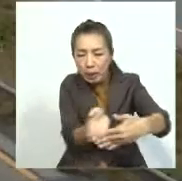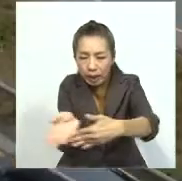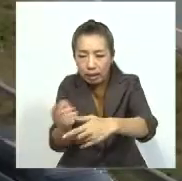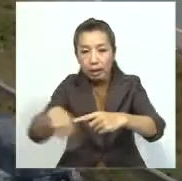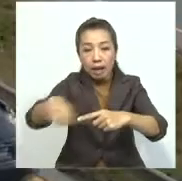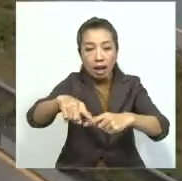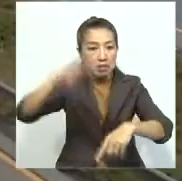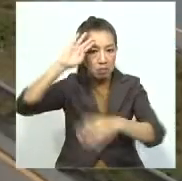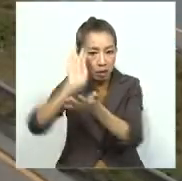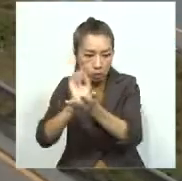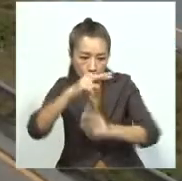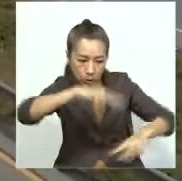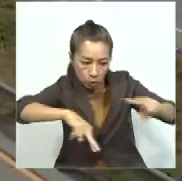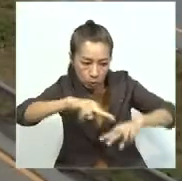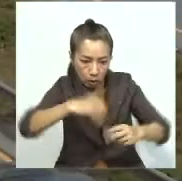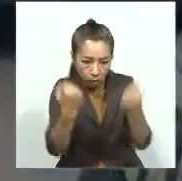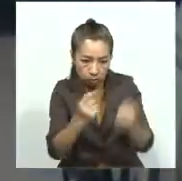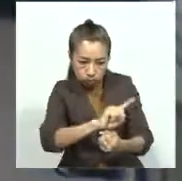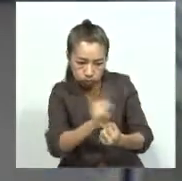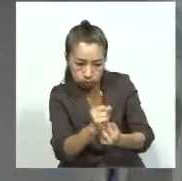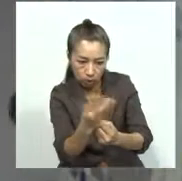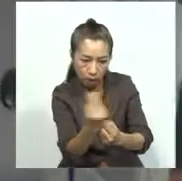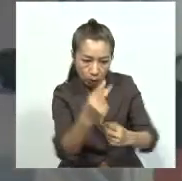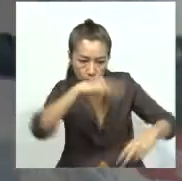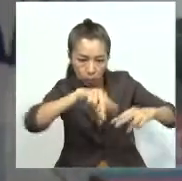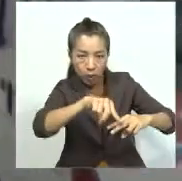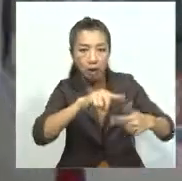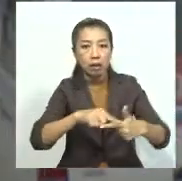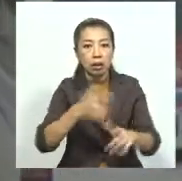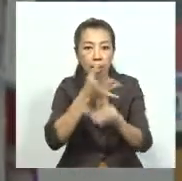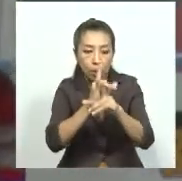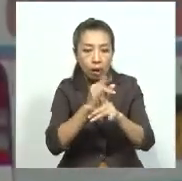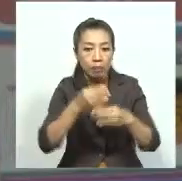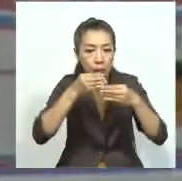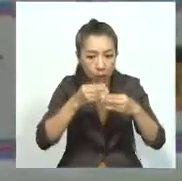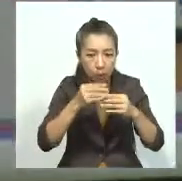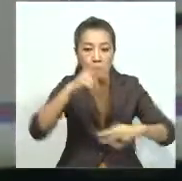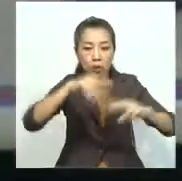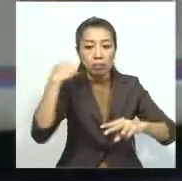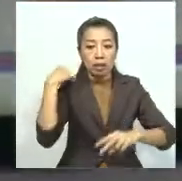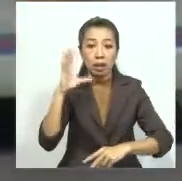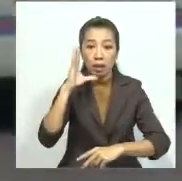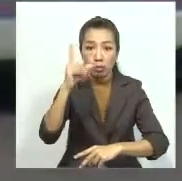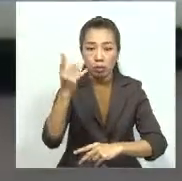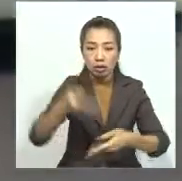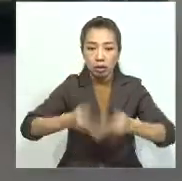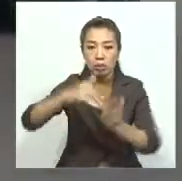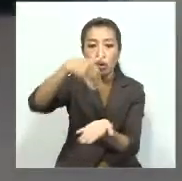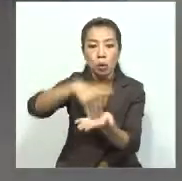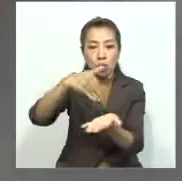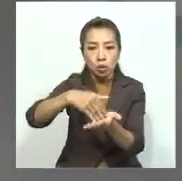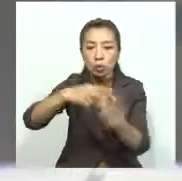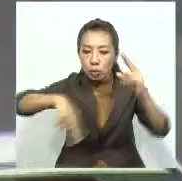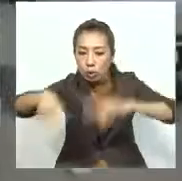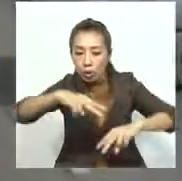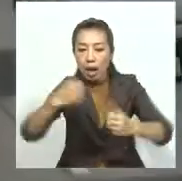การตั้งด่านตรวจจับความเร็วและตรวจแอลกอฮอล์โดยในวันพรุ่งนี้จะมีการเปิดศูนย์อำนวยการป้องกันและลดอุบัติเหตุทางถนนช่วง